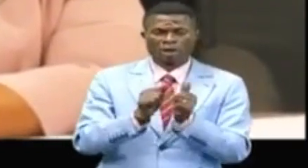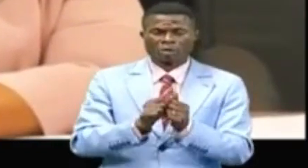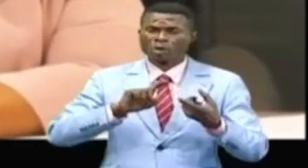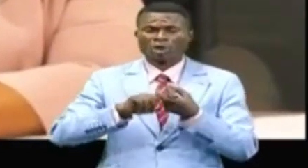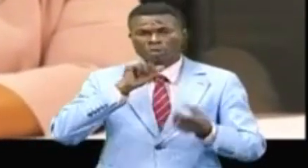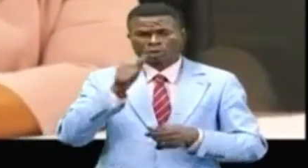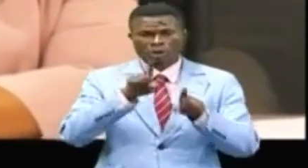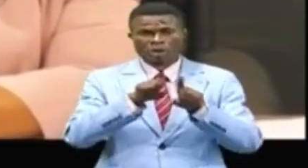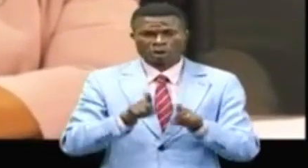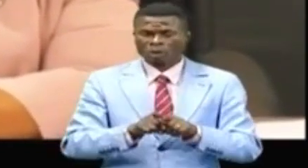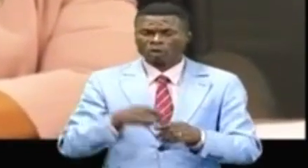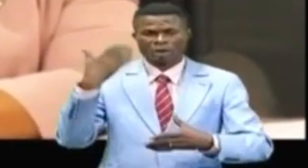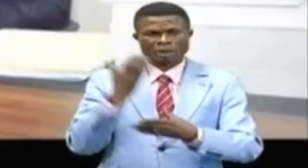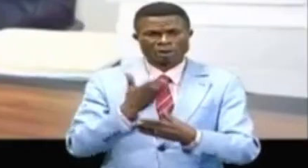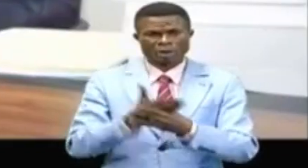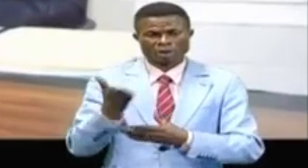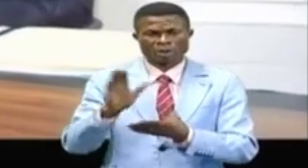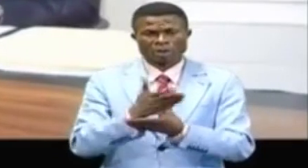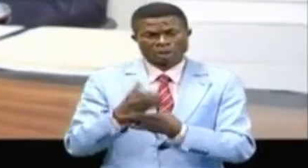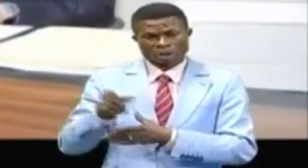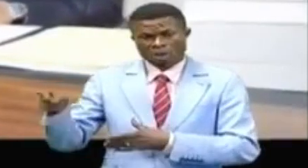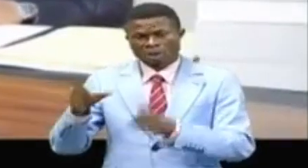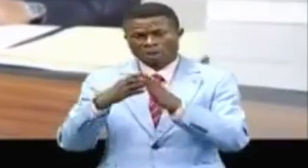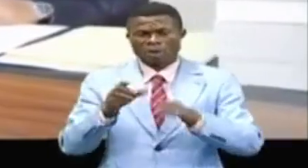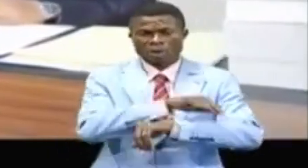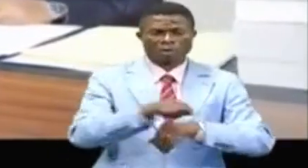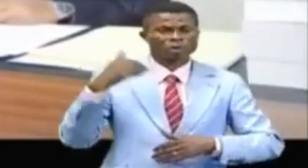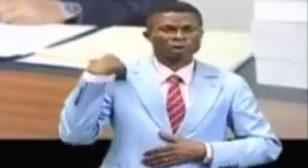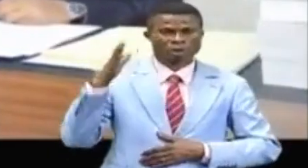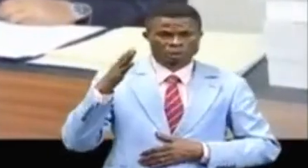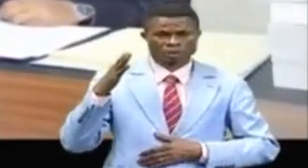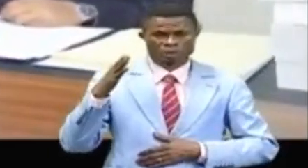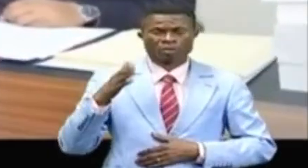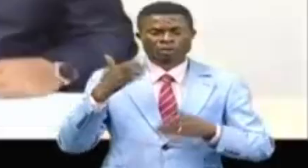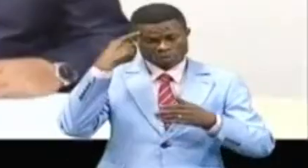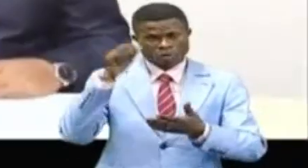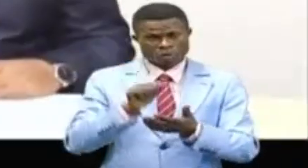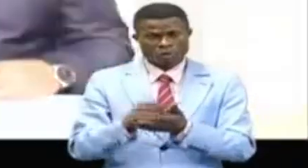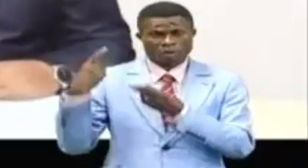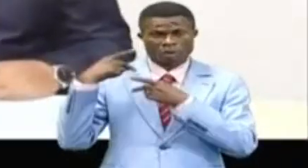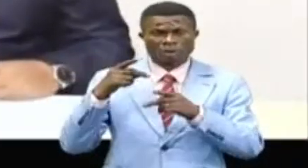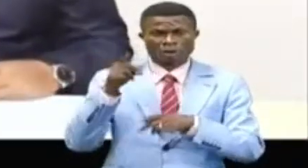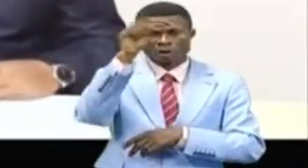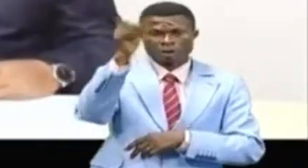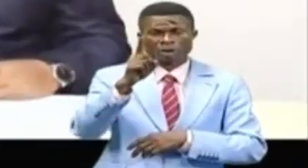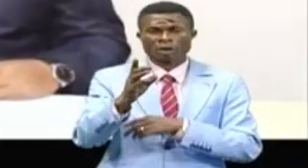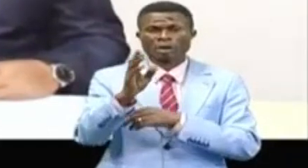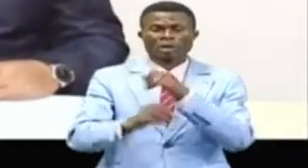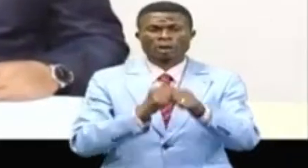méfiance et des suspicions entre celles-ci et les institutions. En effet, depuis près de 30 ans